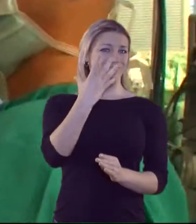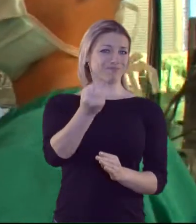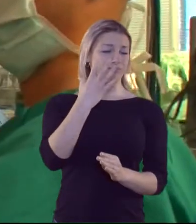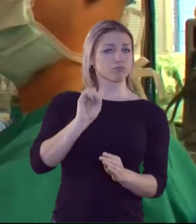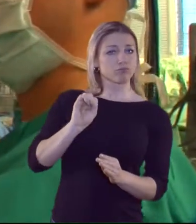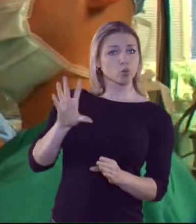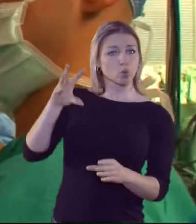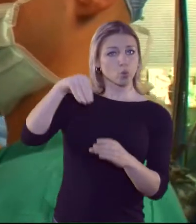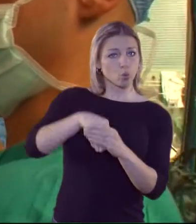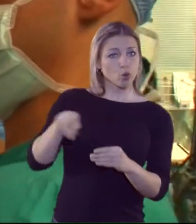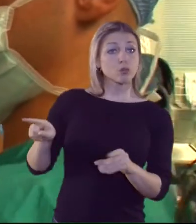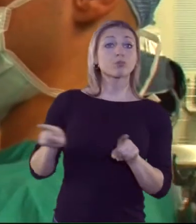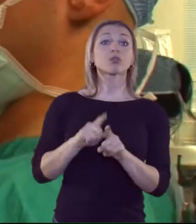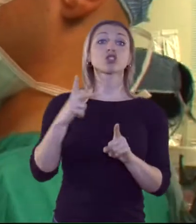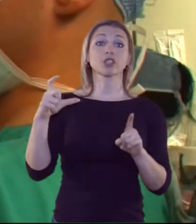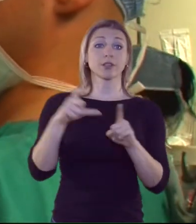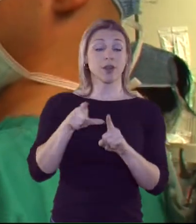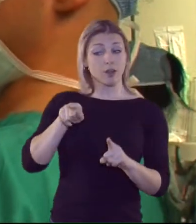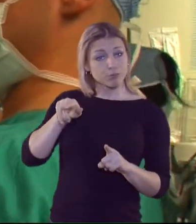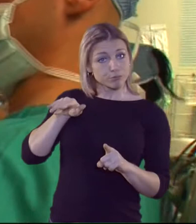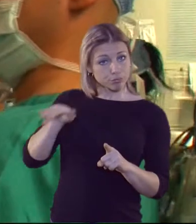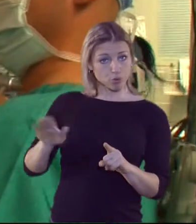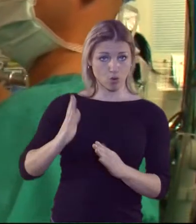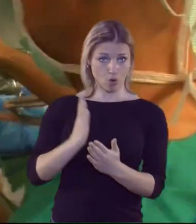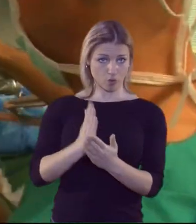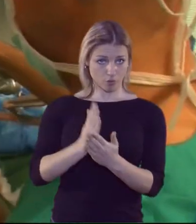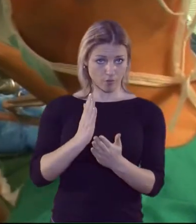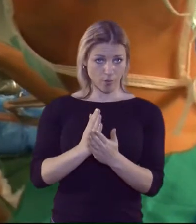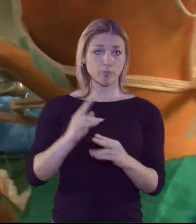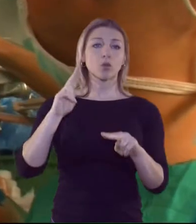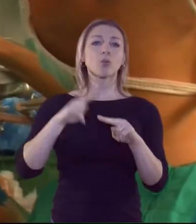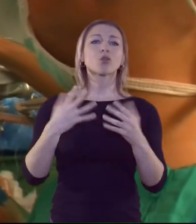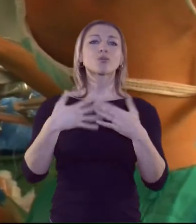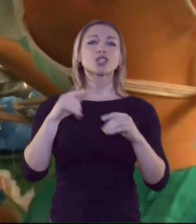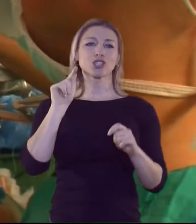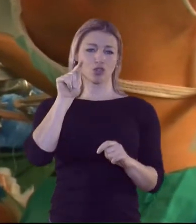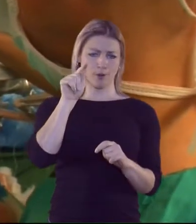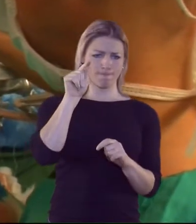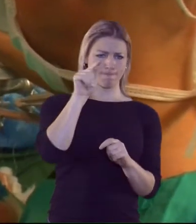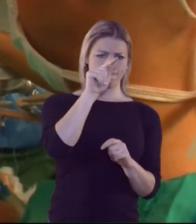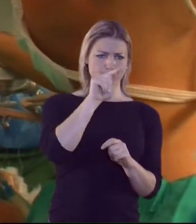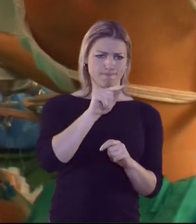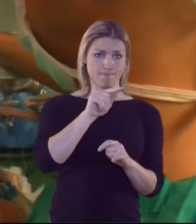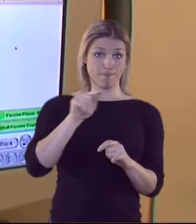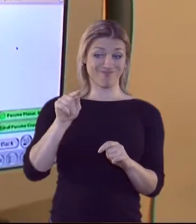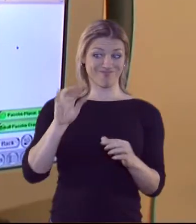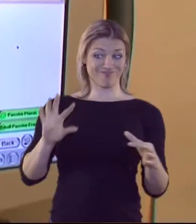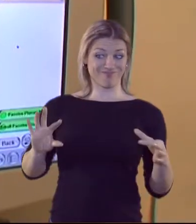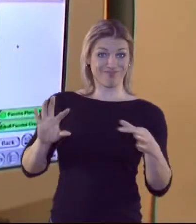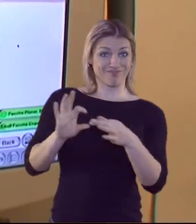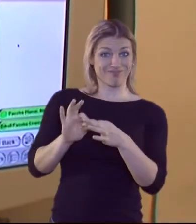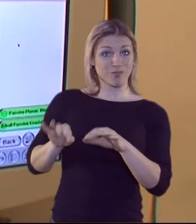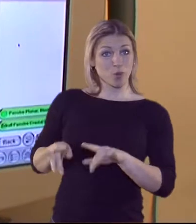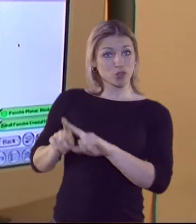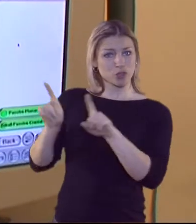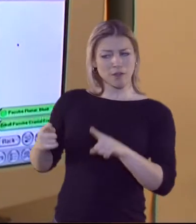Právě probíhá navigování nástroje v prostoru a následná identifikace hlavy pacienta. Kamera, pomocí které se naviguje poloha